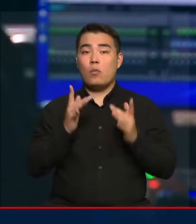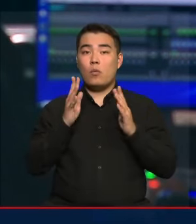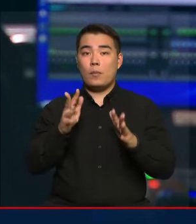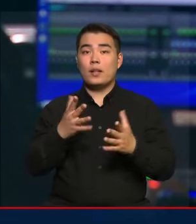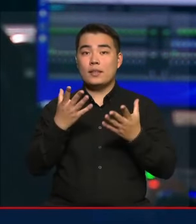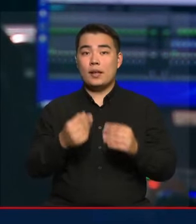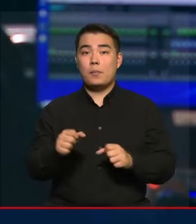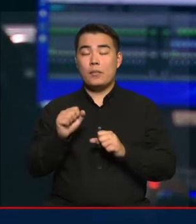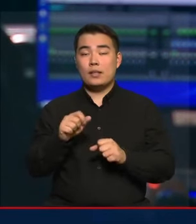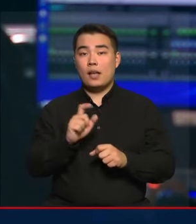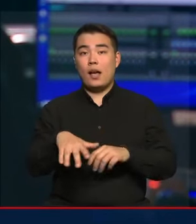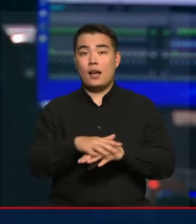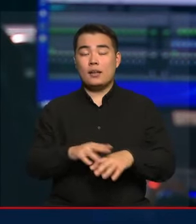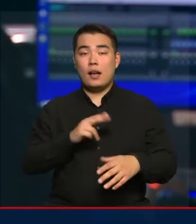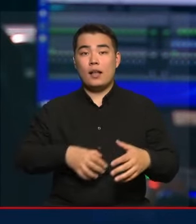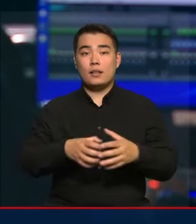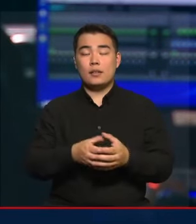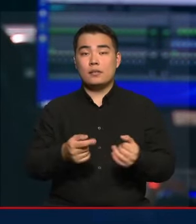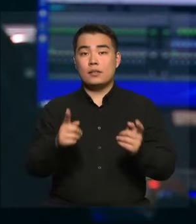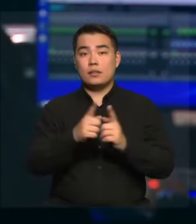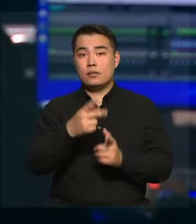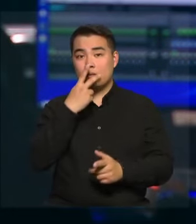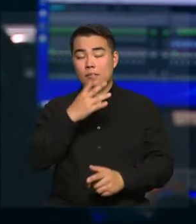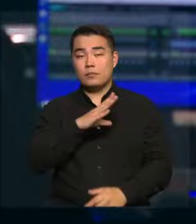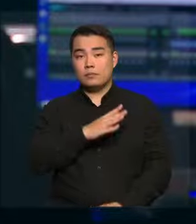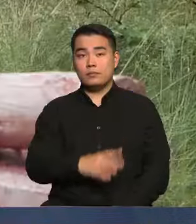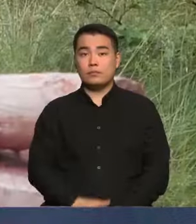күні қарсаңында әріптесім сала мамандарымен жүздесіп қайтты.